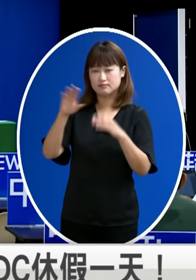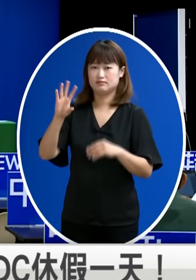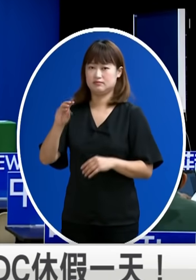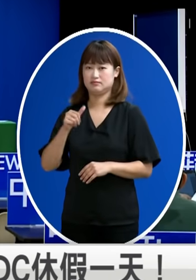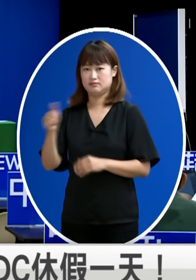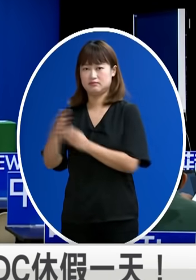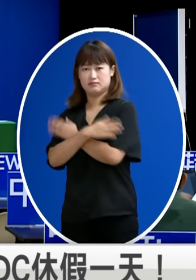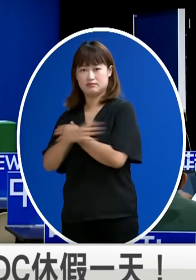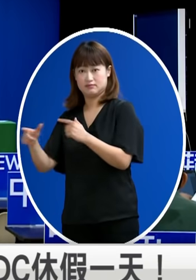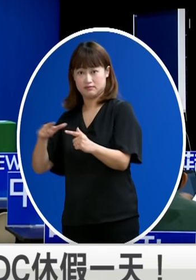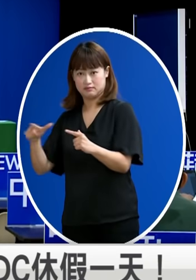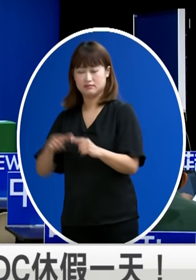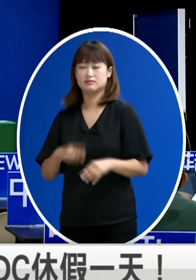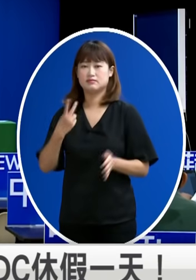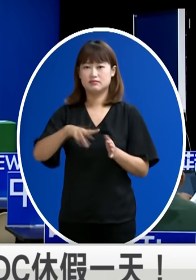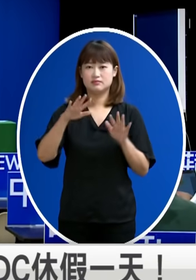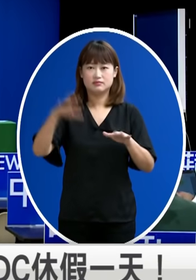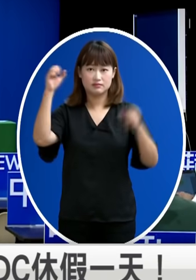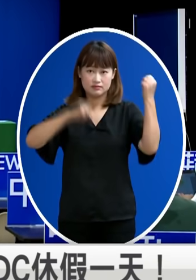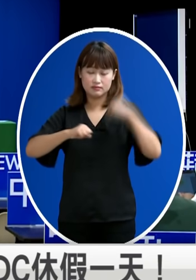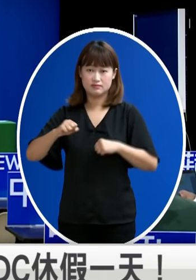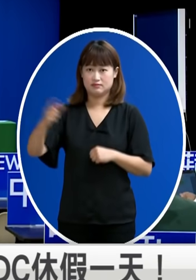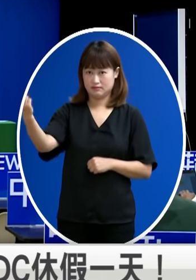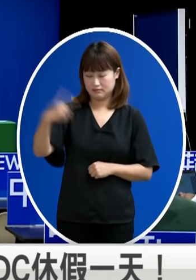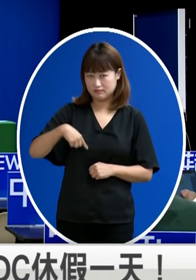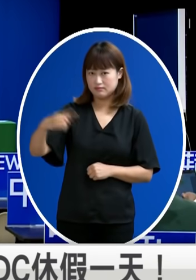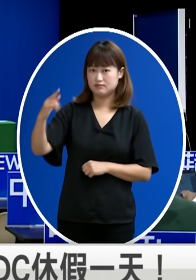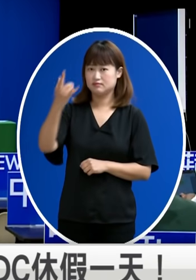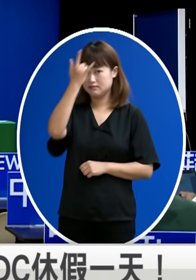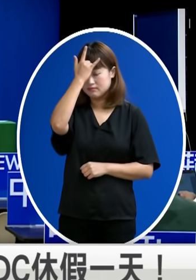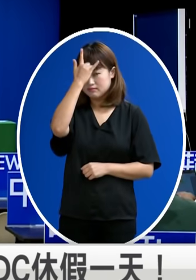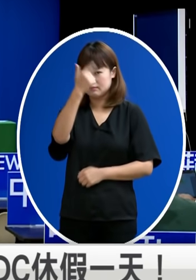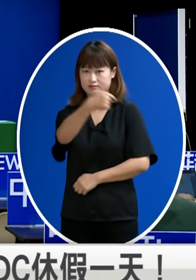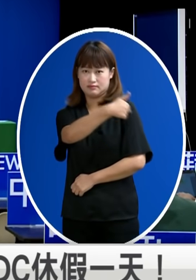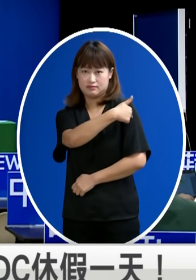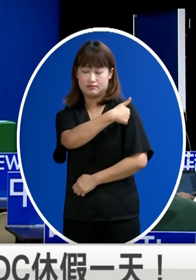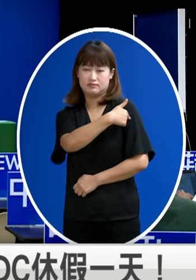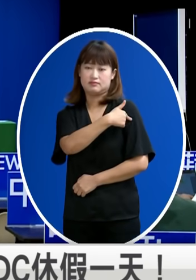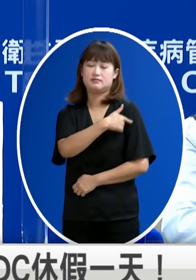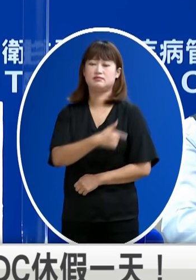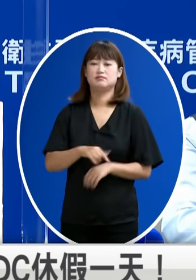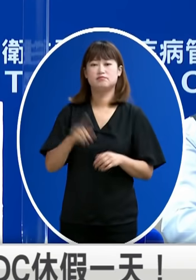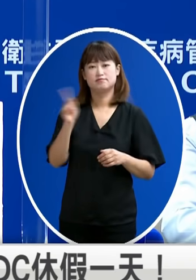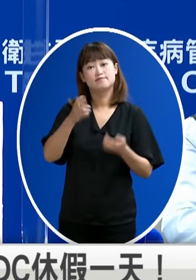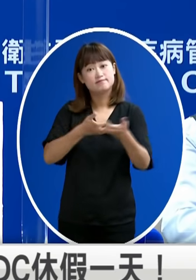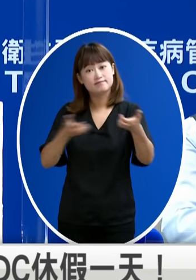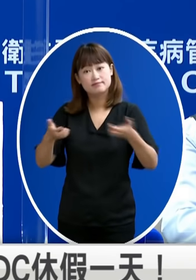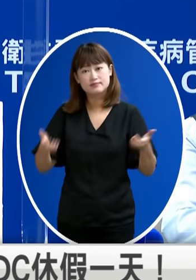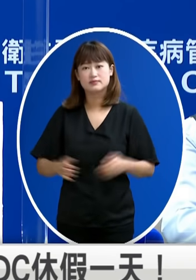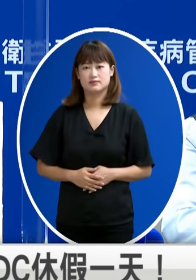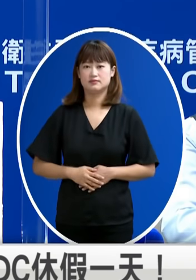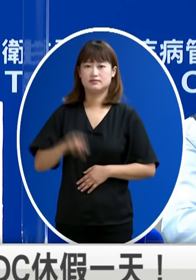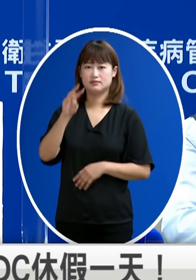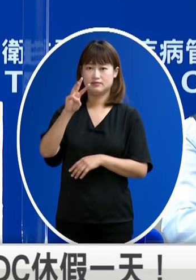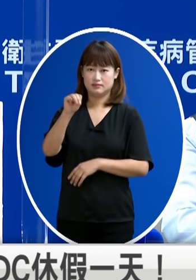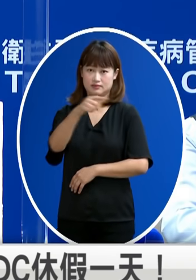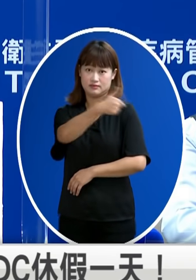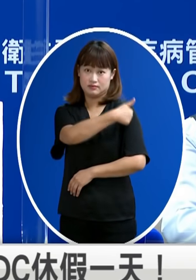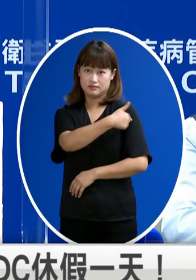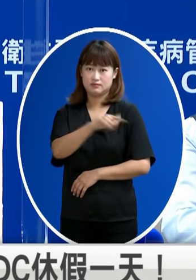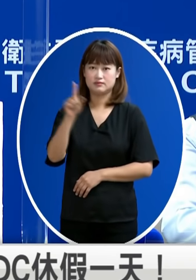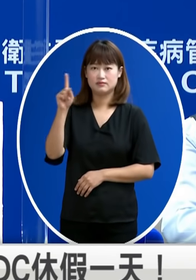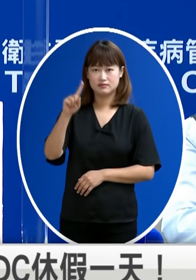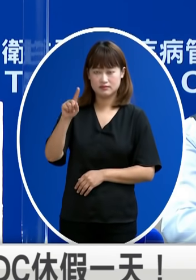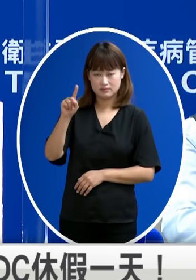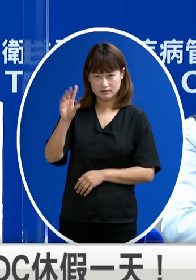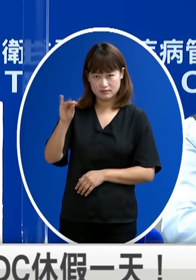下，今天早上来的113万剂莫德纳我们未来会怎么分配？谢谢。 好，莫德纳113万剂还是打